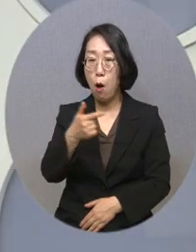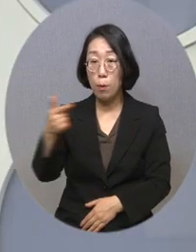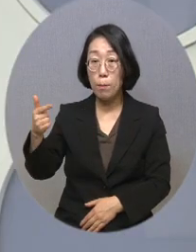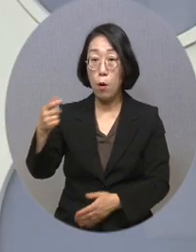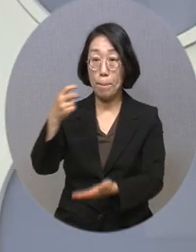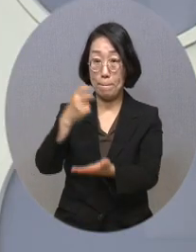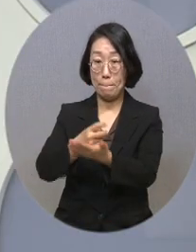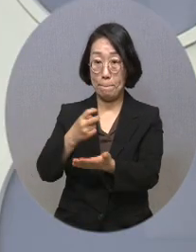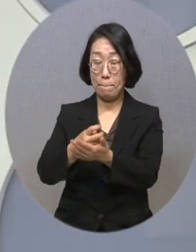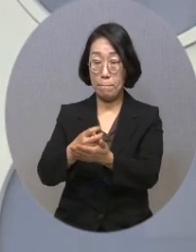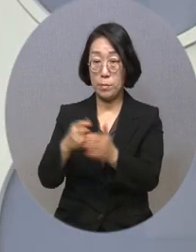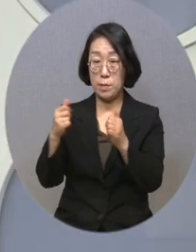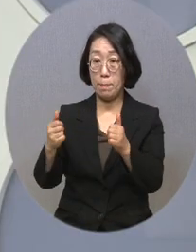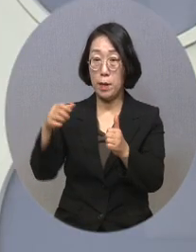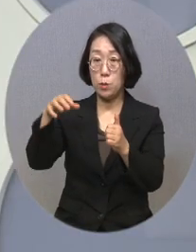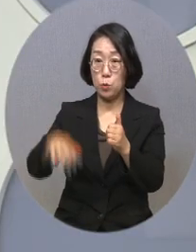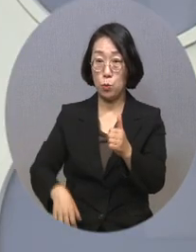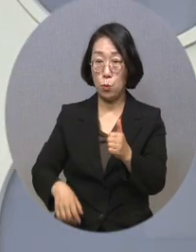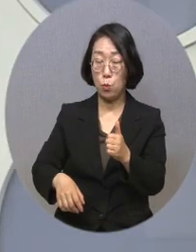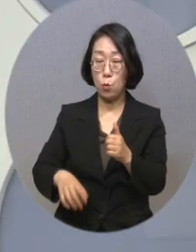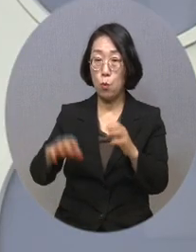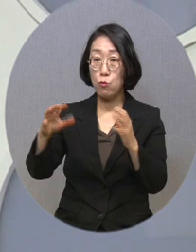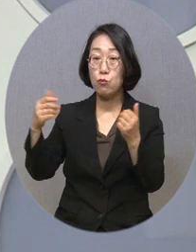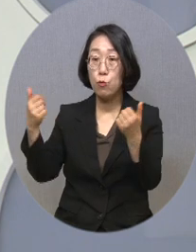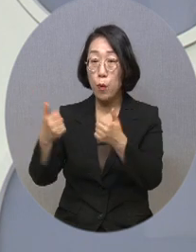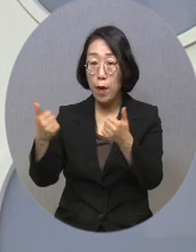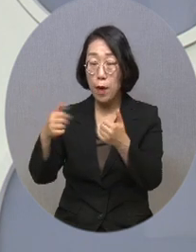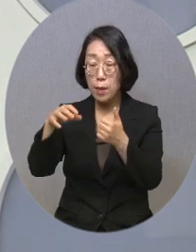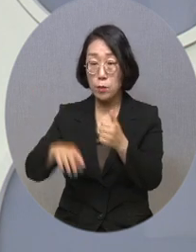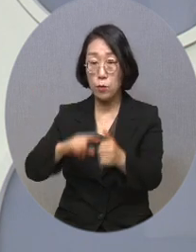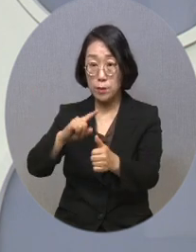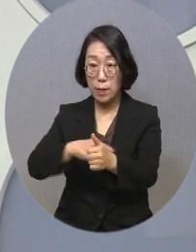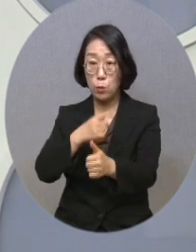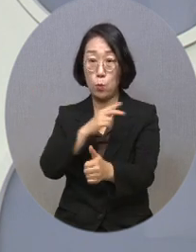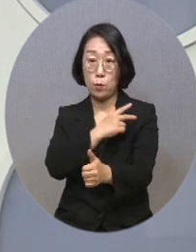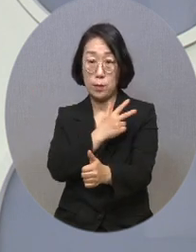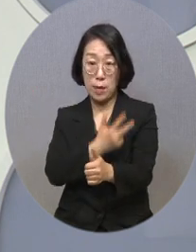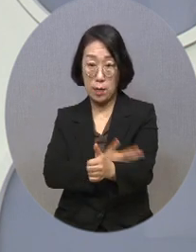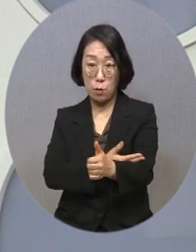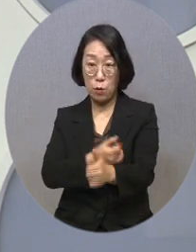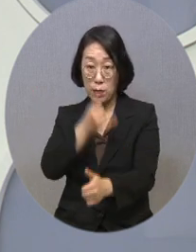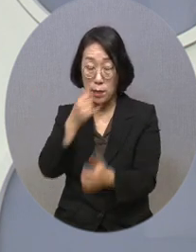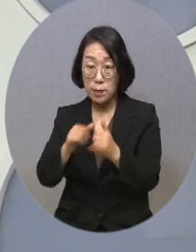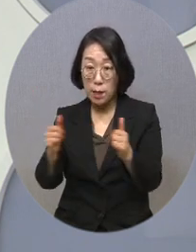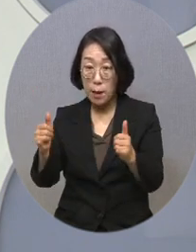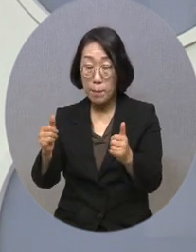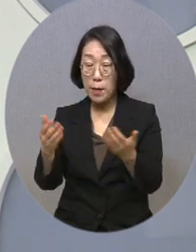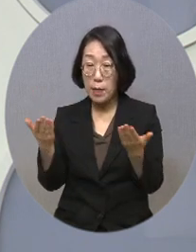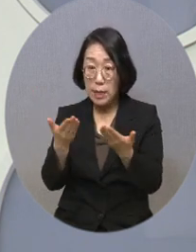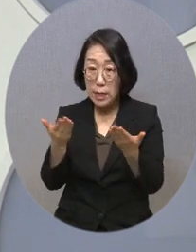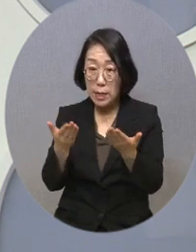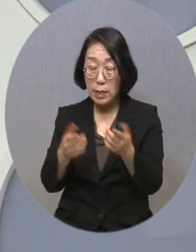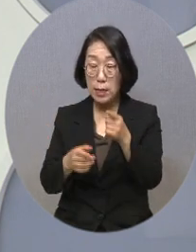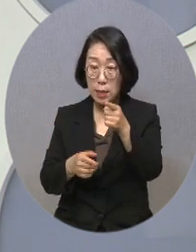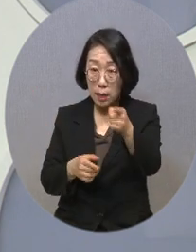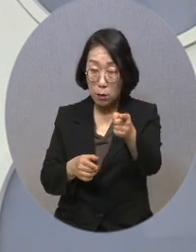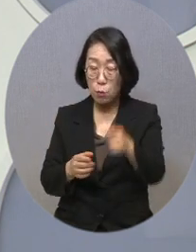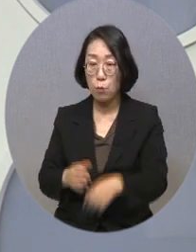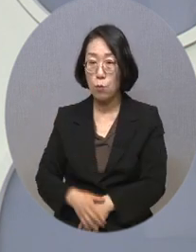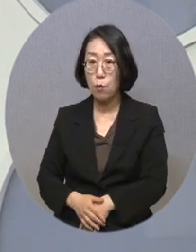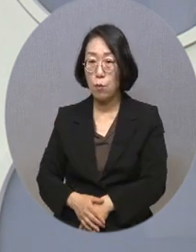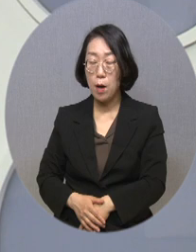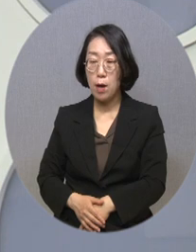헌법재판소는 국회에서 이 자동 자격을 받은 변호사들이 할 업무와 하지 않을